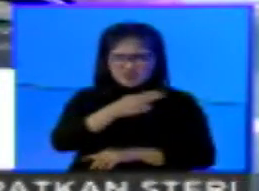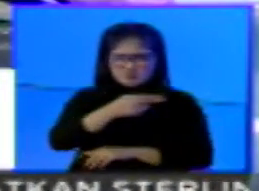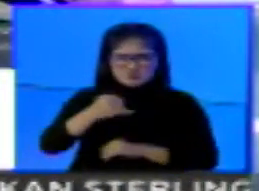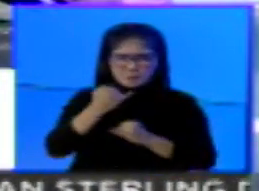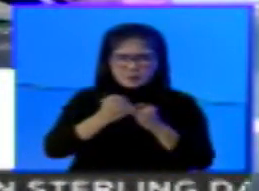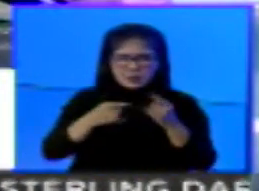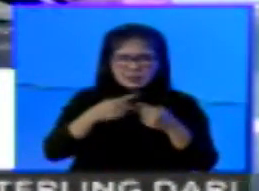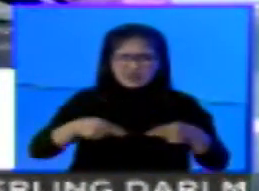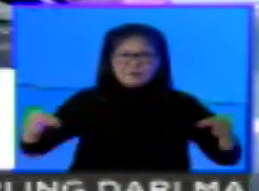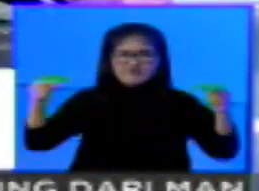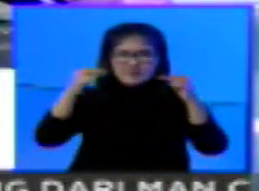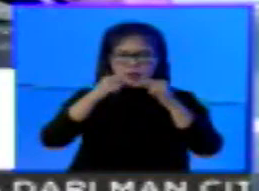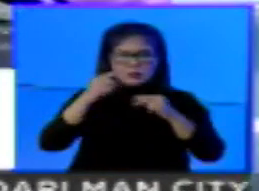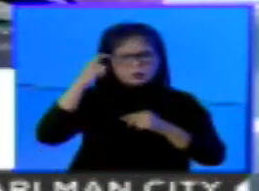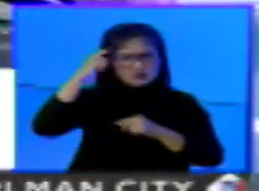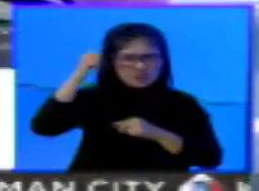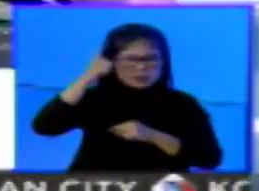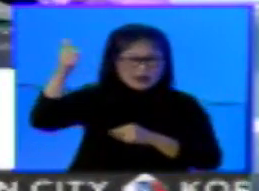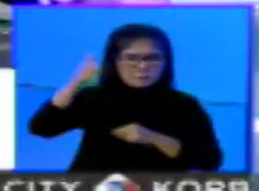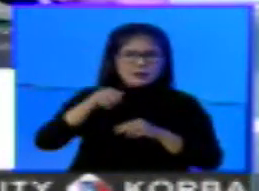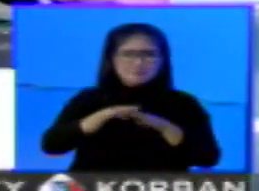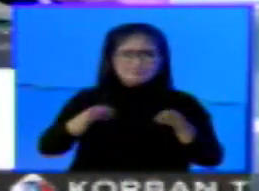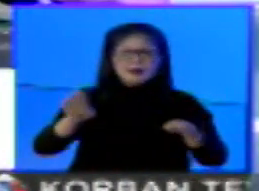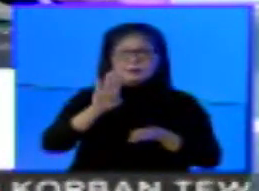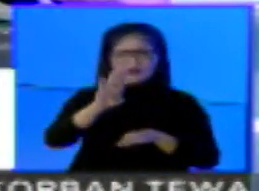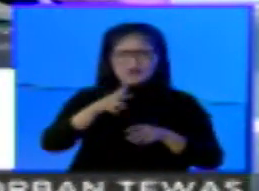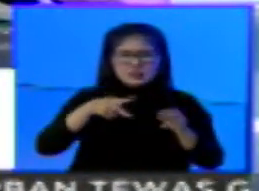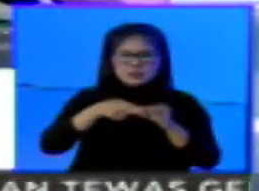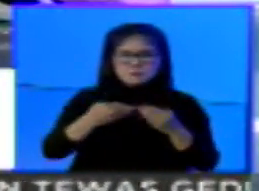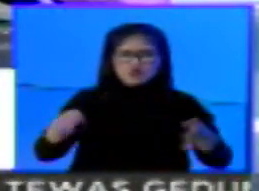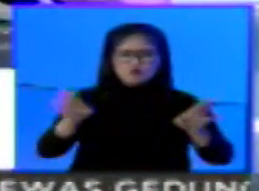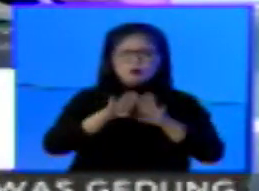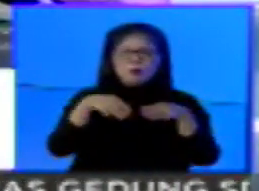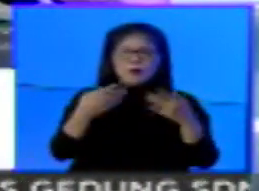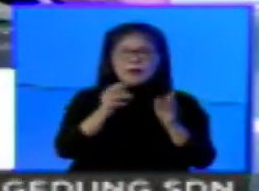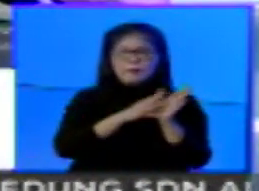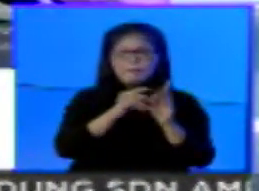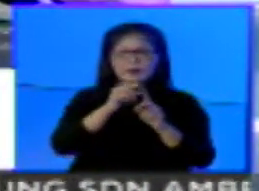Final, maka Cerdas Cermat 4 Pilar resmi ditutup oleh MPR RI.